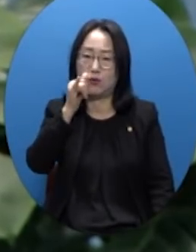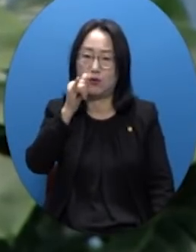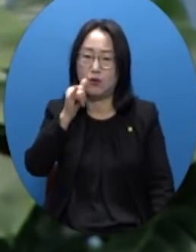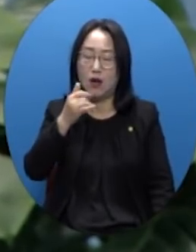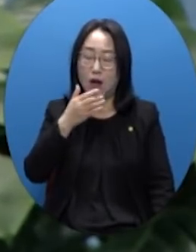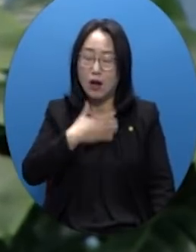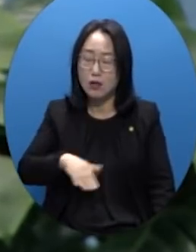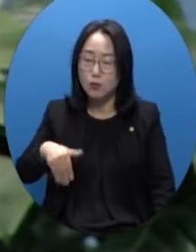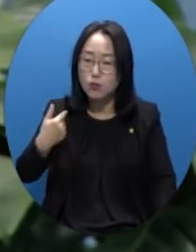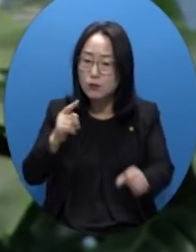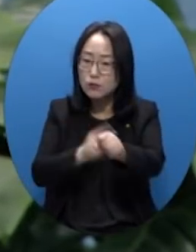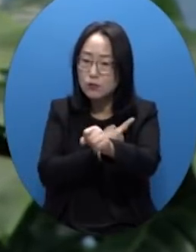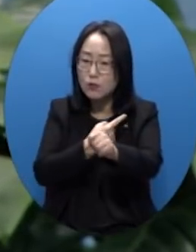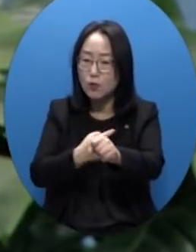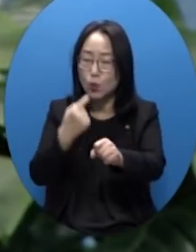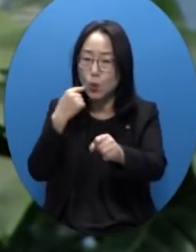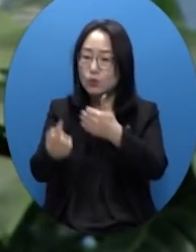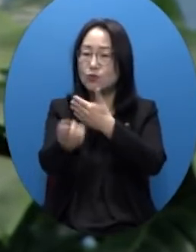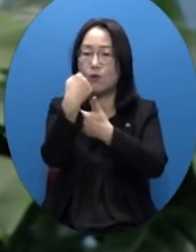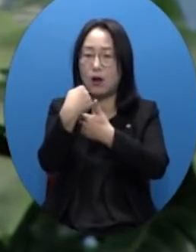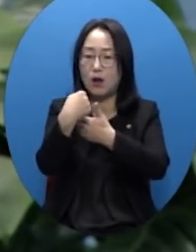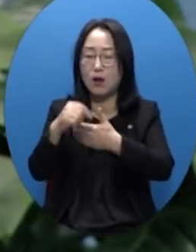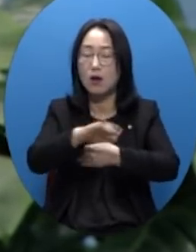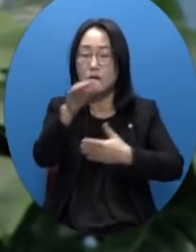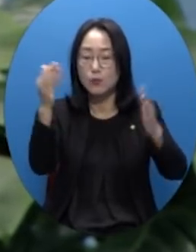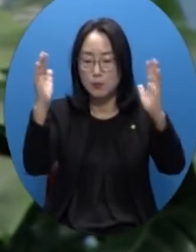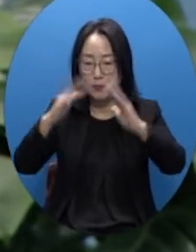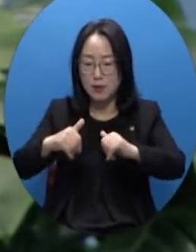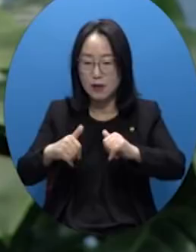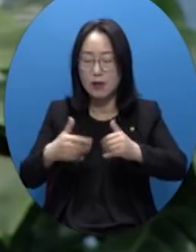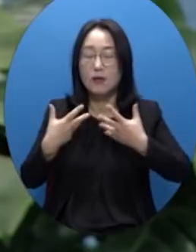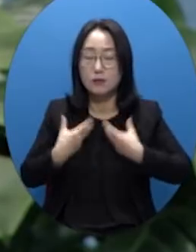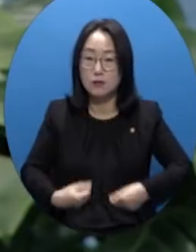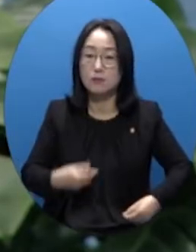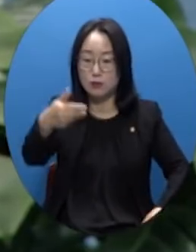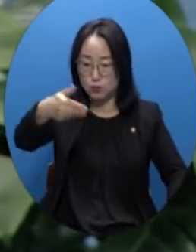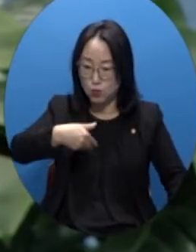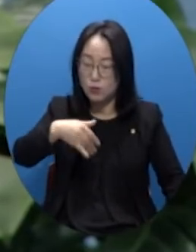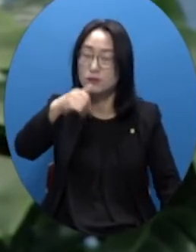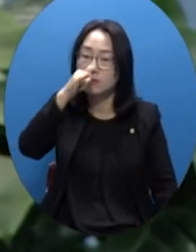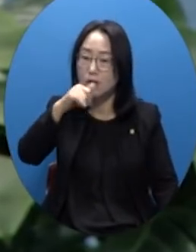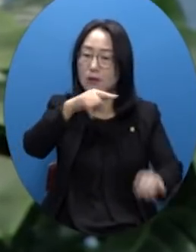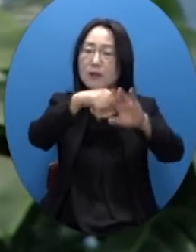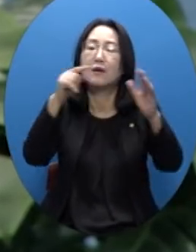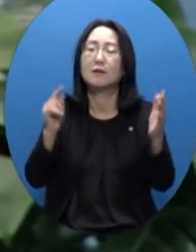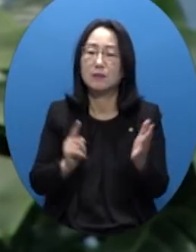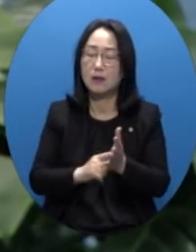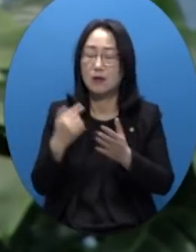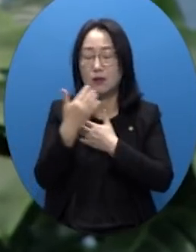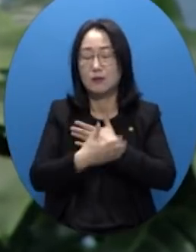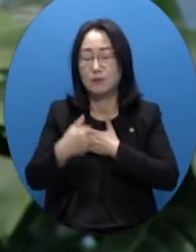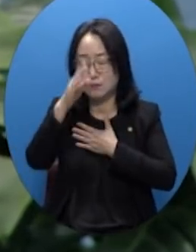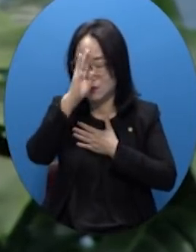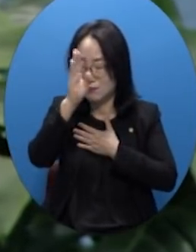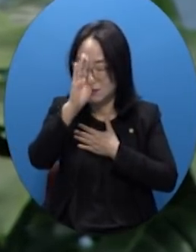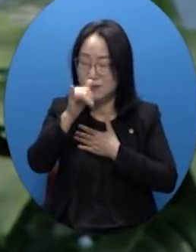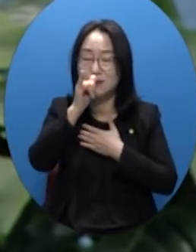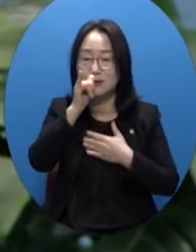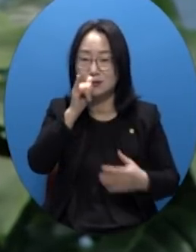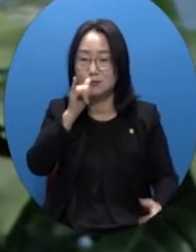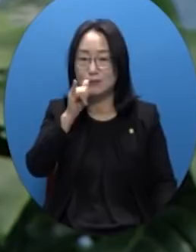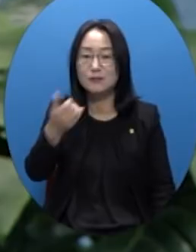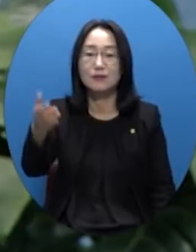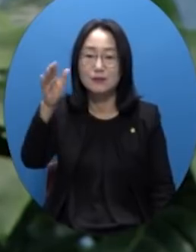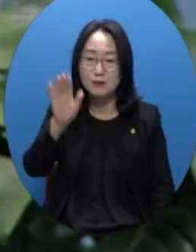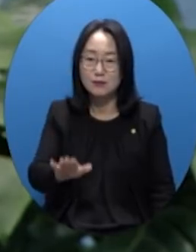알게 모르게 독이 우리를 점령해서 우리를 파괴하고 우리에게 젊을 가지고 우리의 마음과 몸을 병들게 하기도 합니다